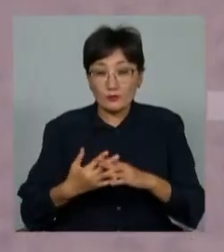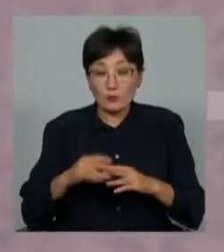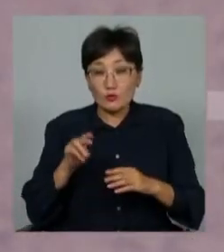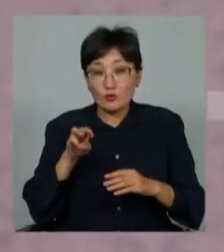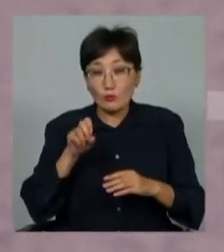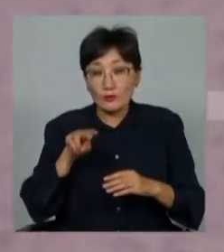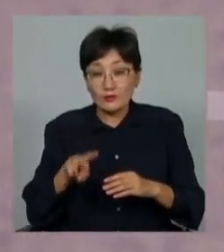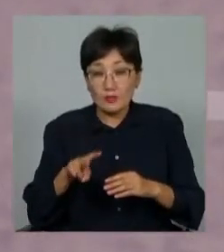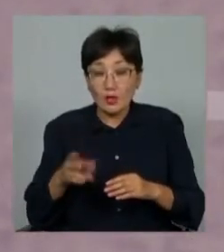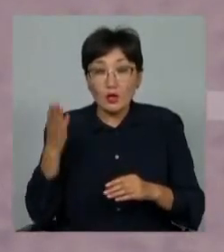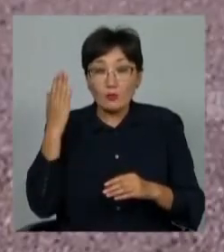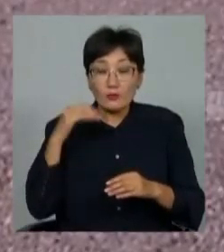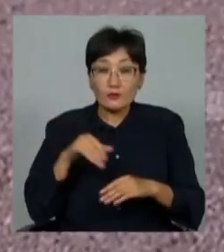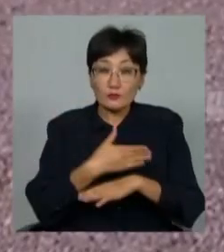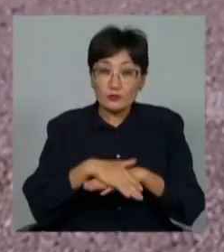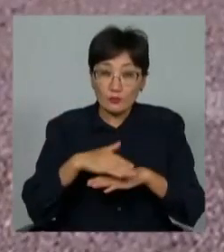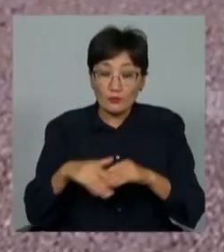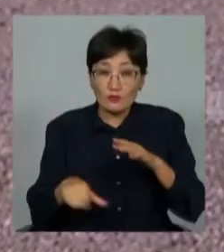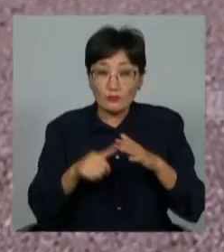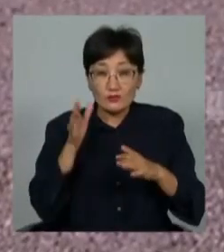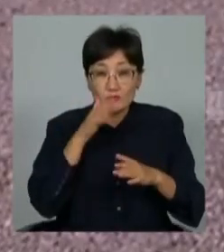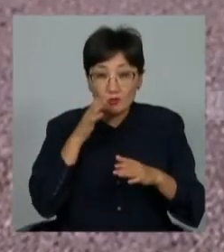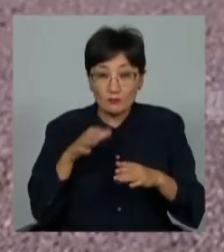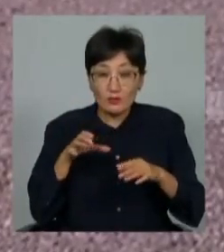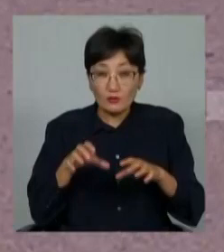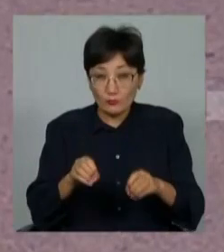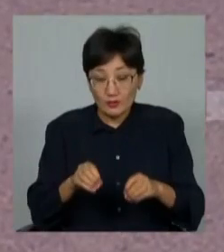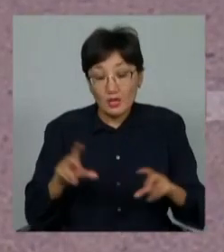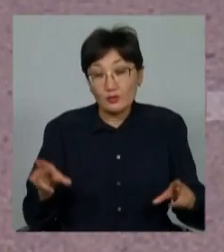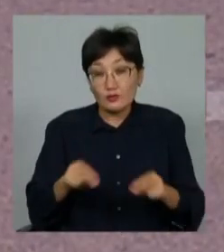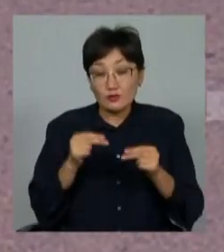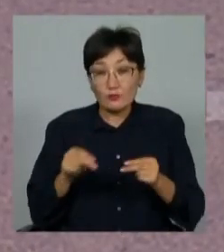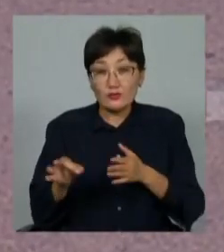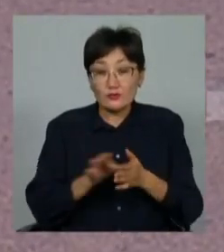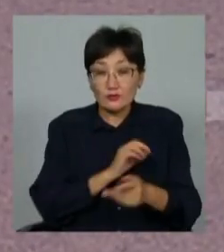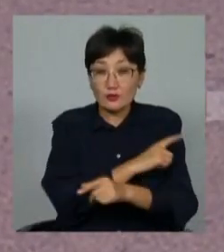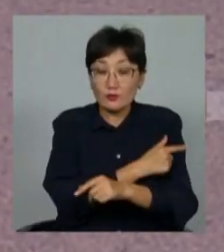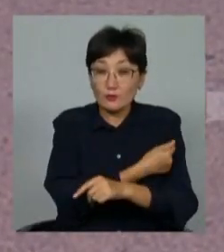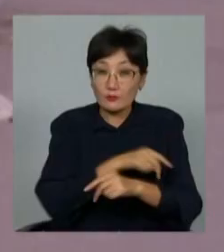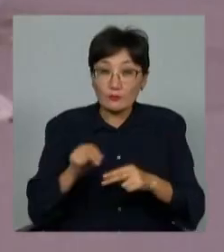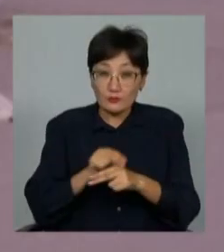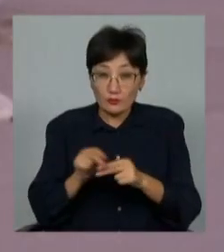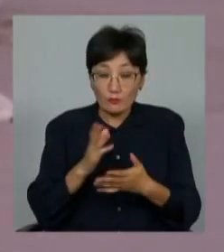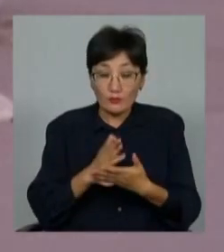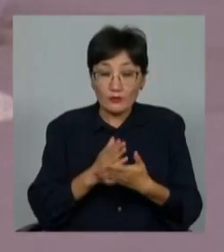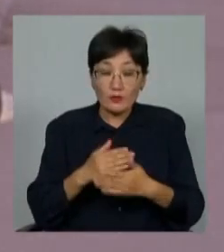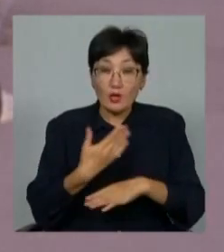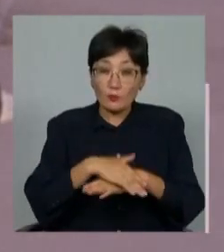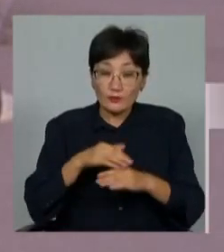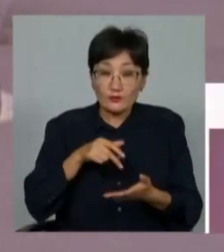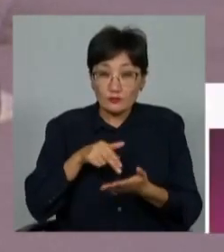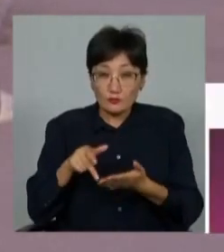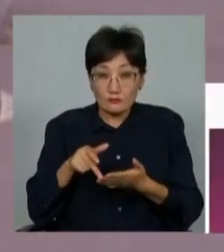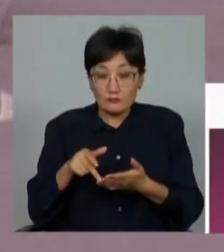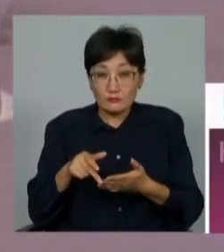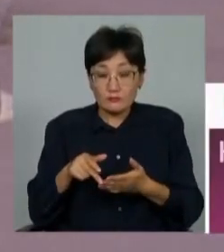Шолпан Жұмабаеваны былтыр көшеде кезіп жүрген қабаған ит тістеп алған. Абырой болғанда дереу ем қабылдап үлгеріпті. Көшеде кетіп бара жатқам. Вроде